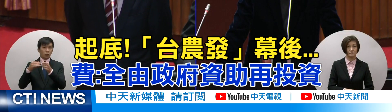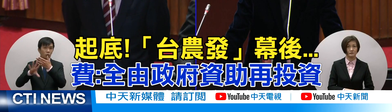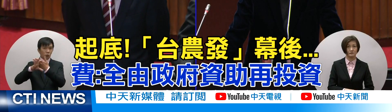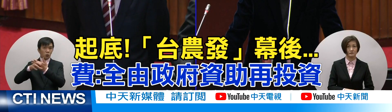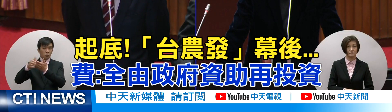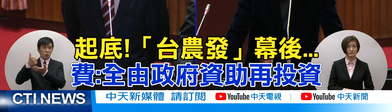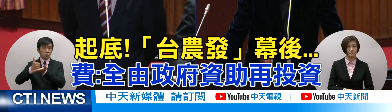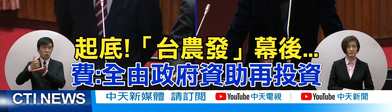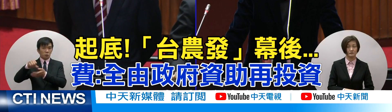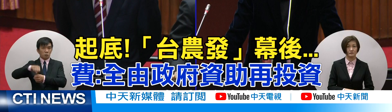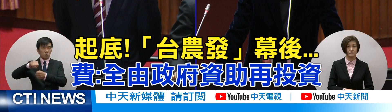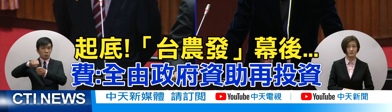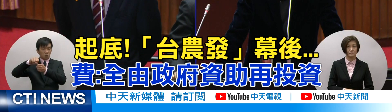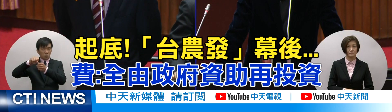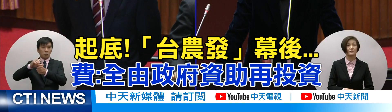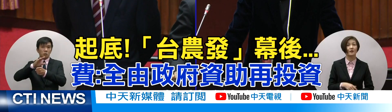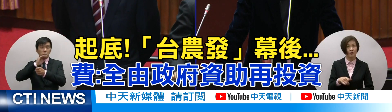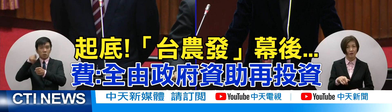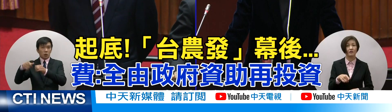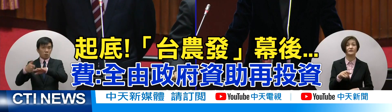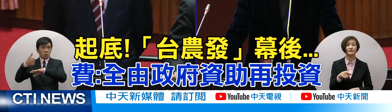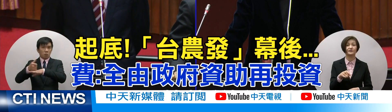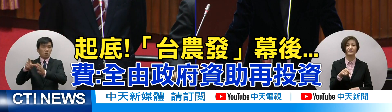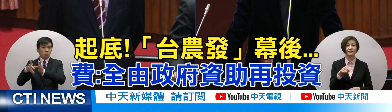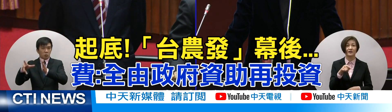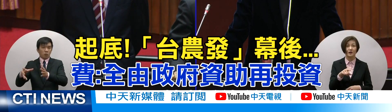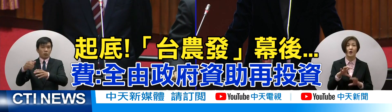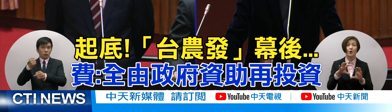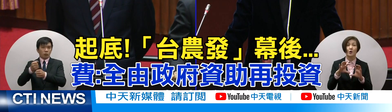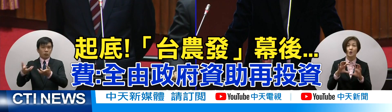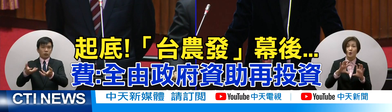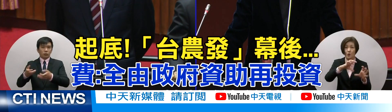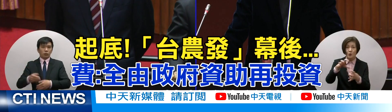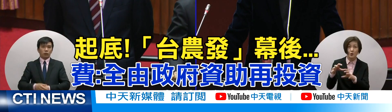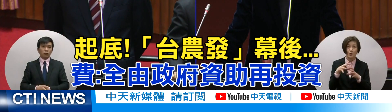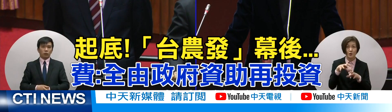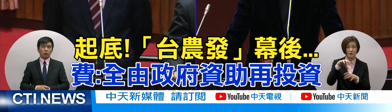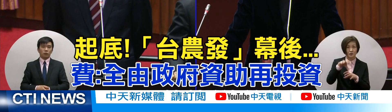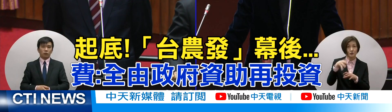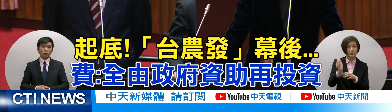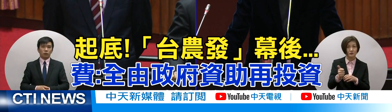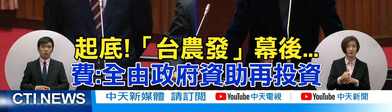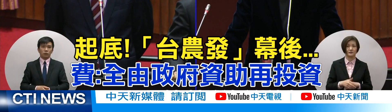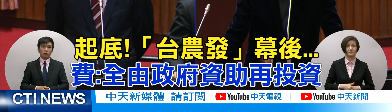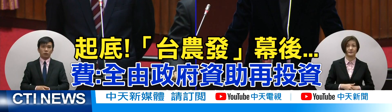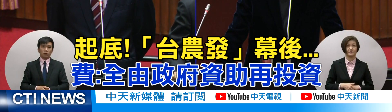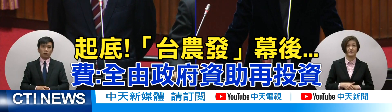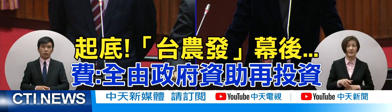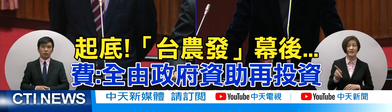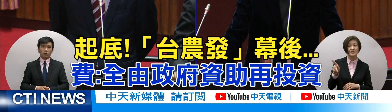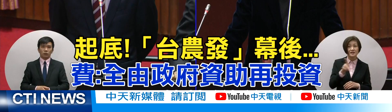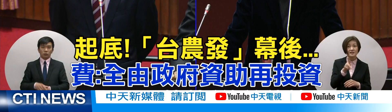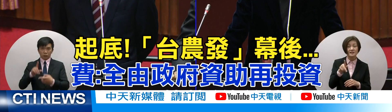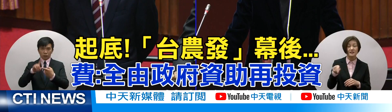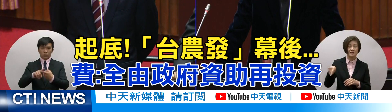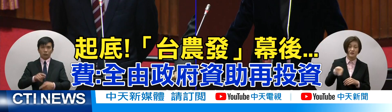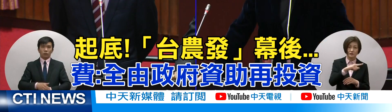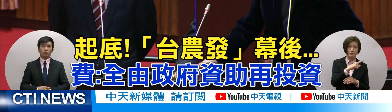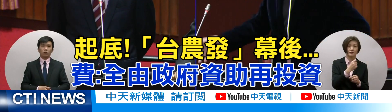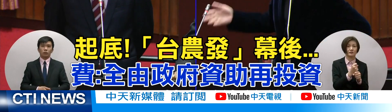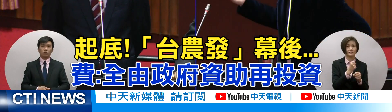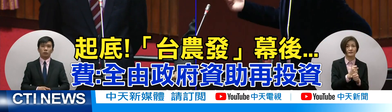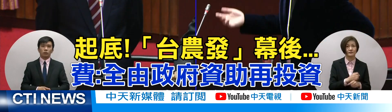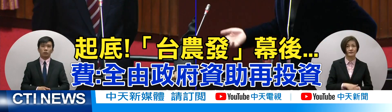到1700多亿，就是他任内的时候。 他是国际处的处长。啊，他现在是借调过去的， 没错。